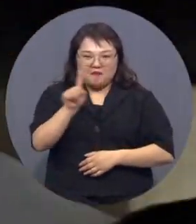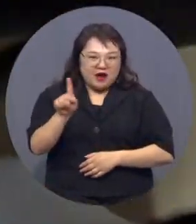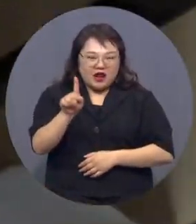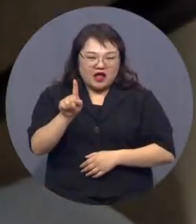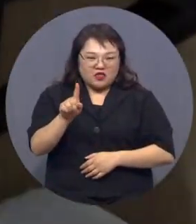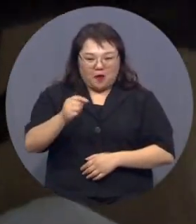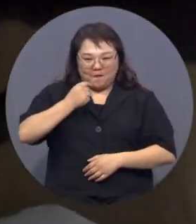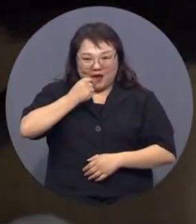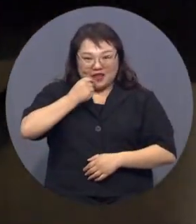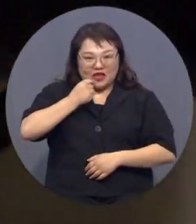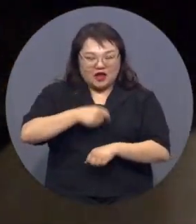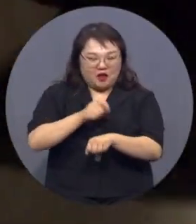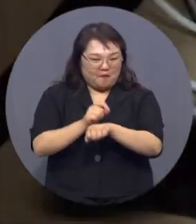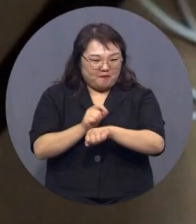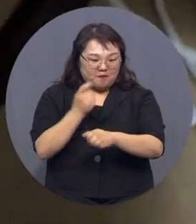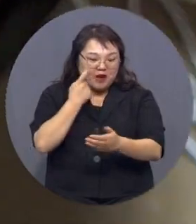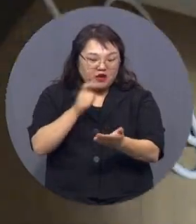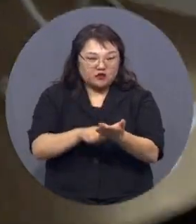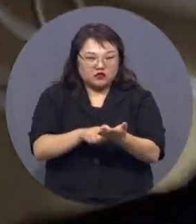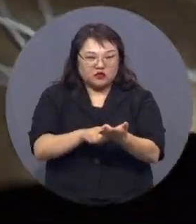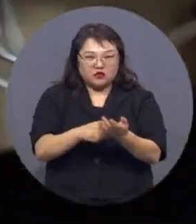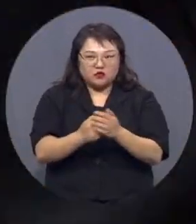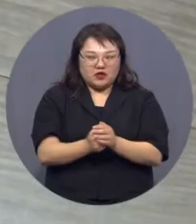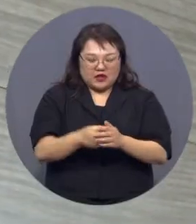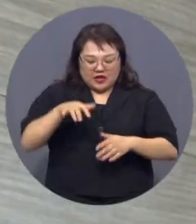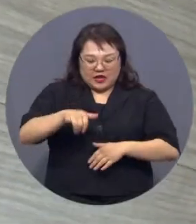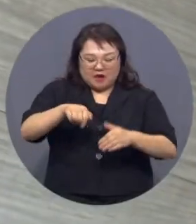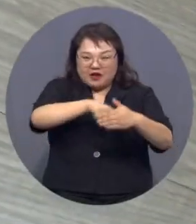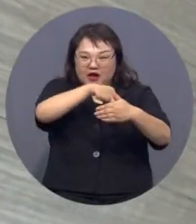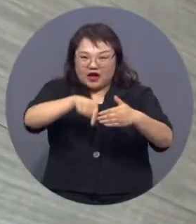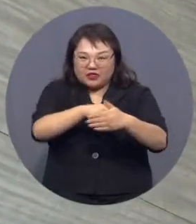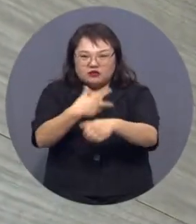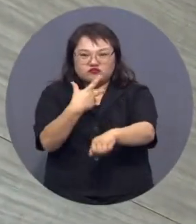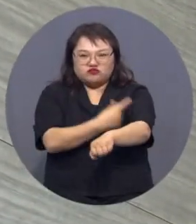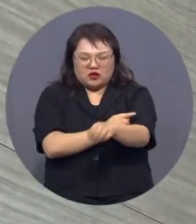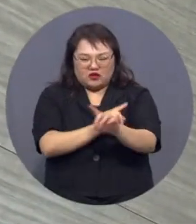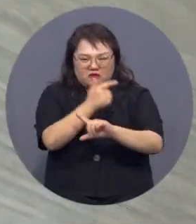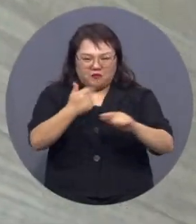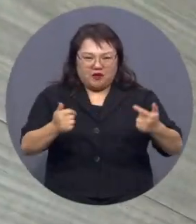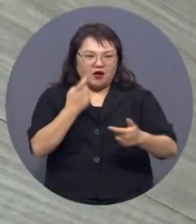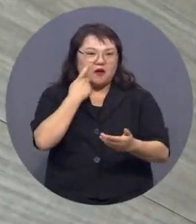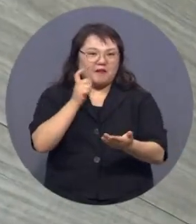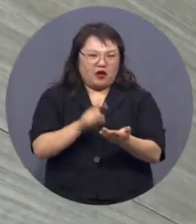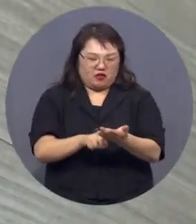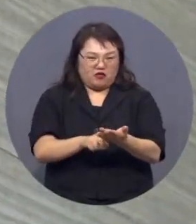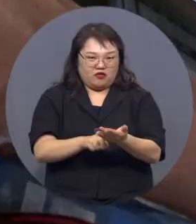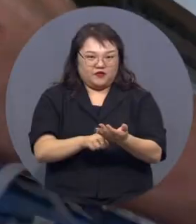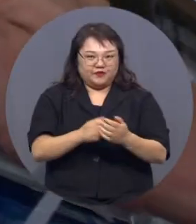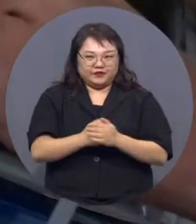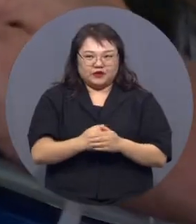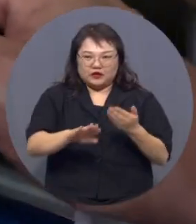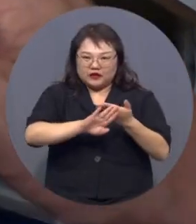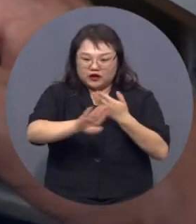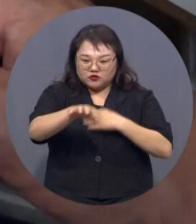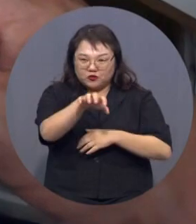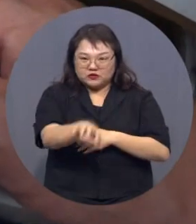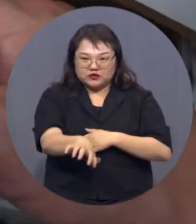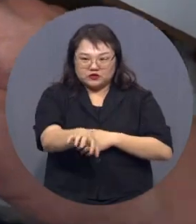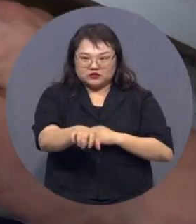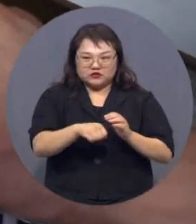것으로 추정되는 빨대가 발견되고 핸드백 안에서도 주사기 여러 개가 발견되는가 하면 또 다른 서랍